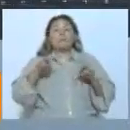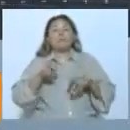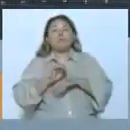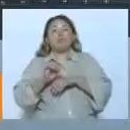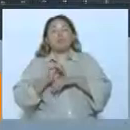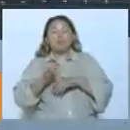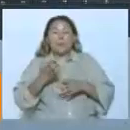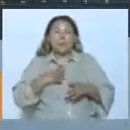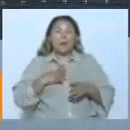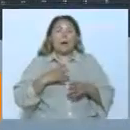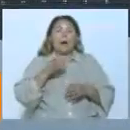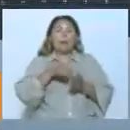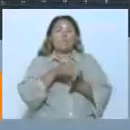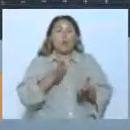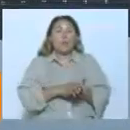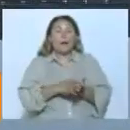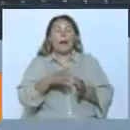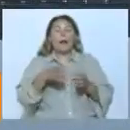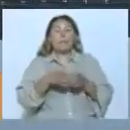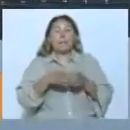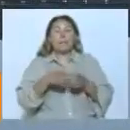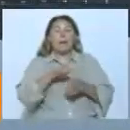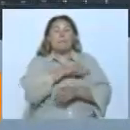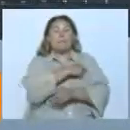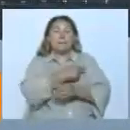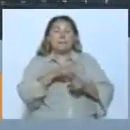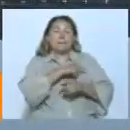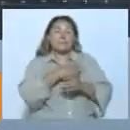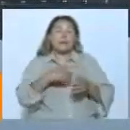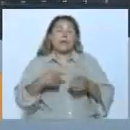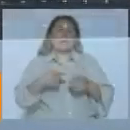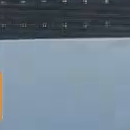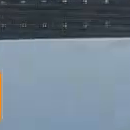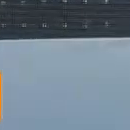компании, дистрибьюторы, розничные точки, аптеки, медицинские организации, пациенты.